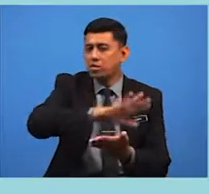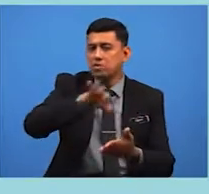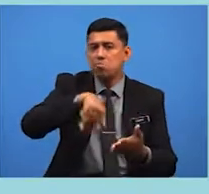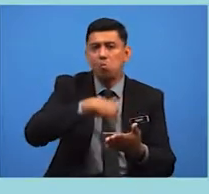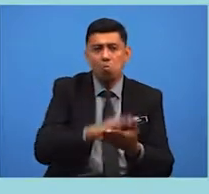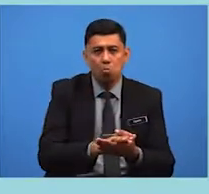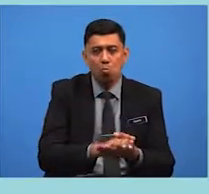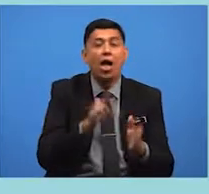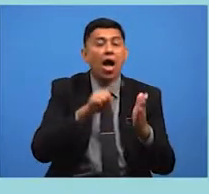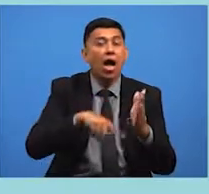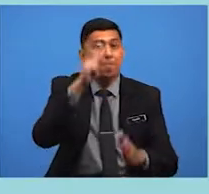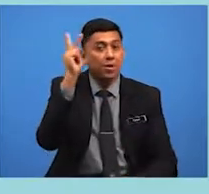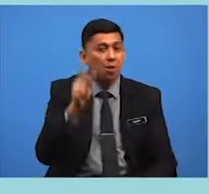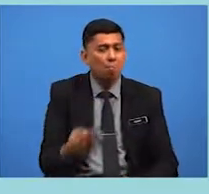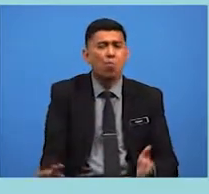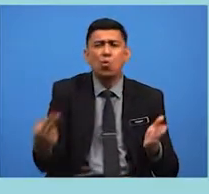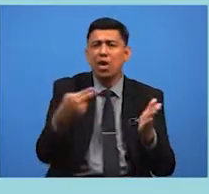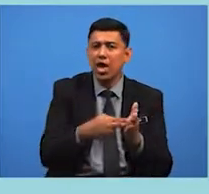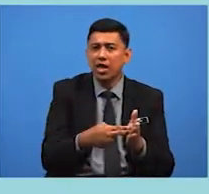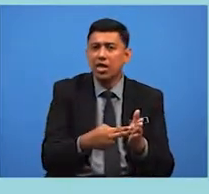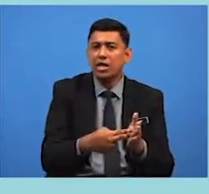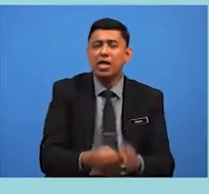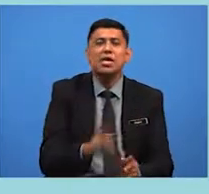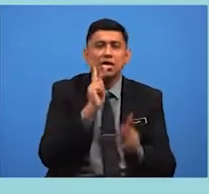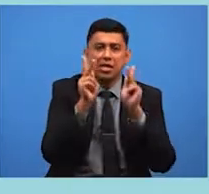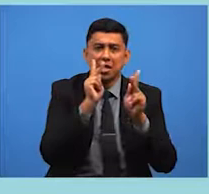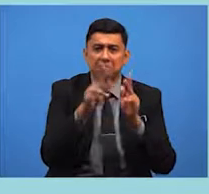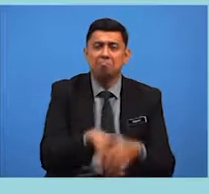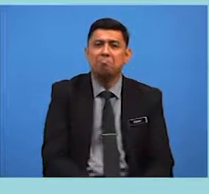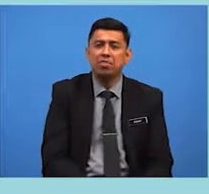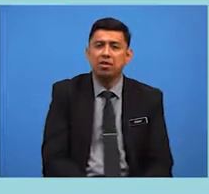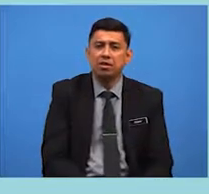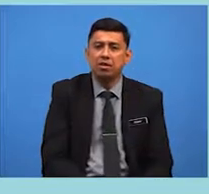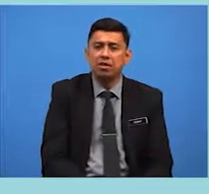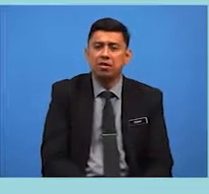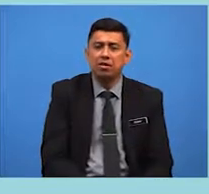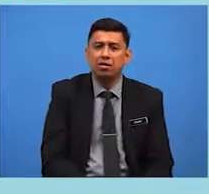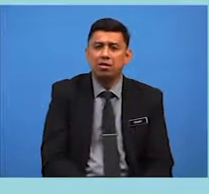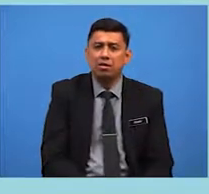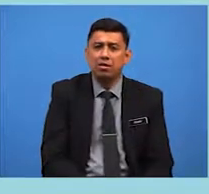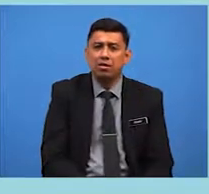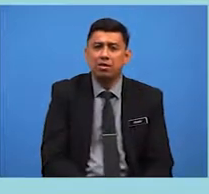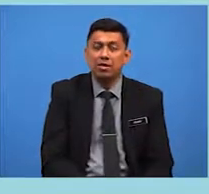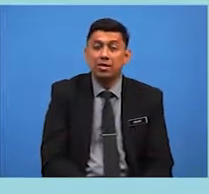sekalian, apakah pengulangan kata dalam dua baris sajak ini?